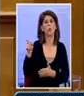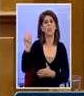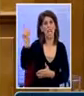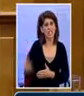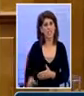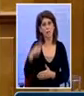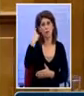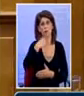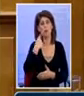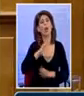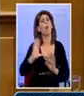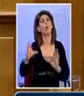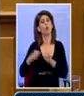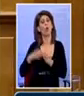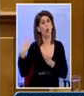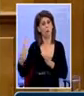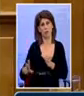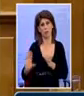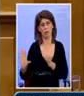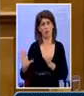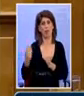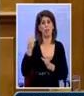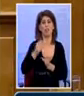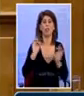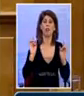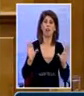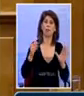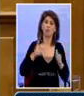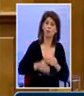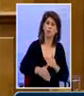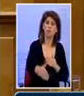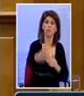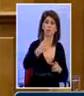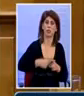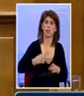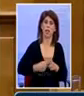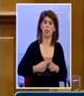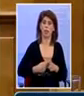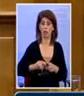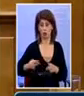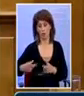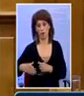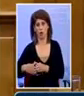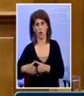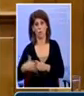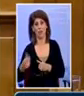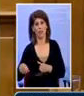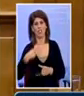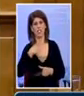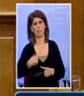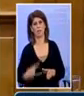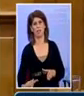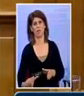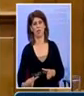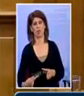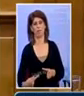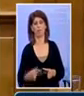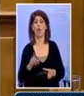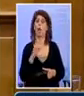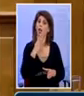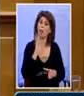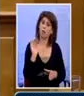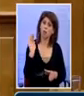παράταξή σας. Και βεβαίως δεν δίνει καμία προοπτική στον τόπο η αξιωματική αντιπολίτευση να έχει μια τέτοια συμπεριφορά. Γι' αυτό